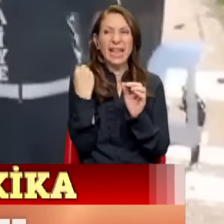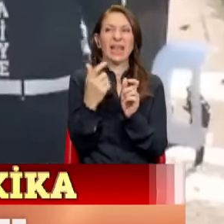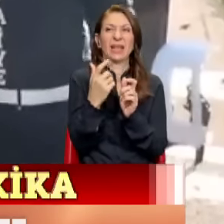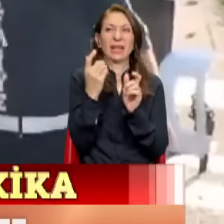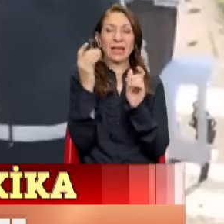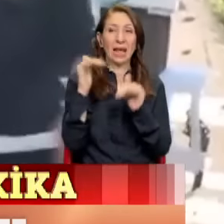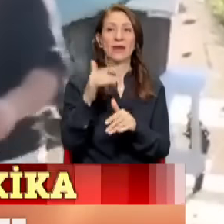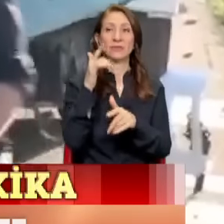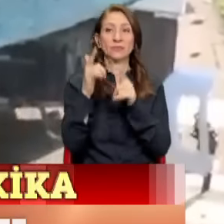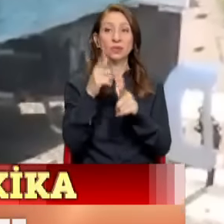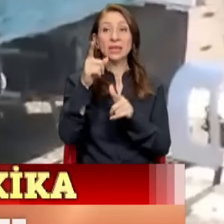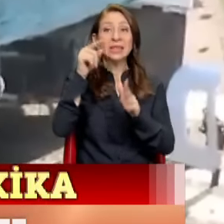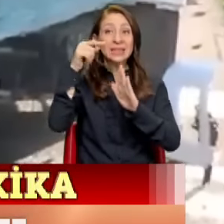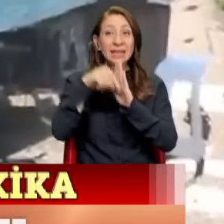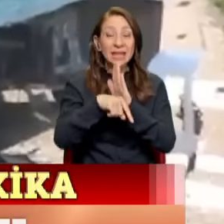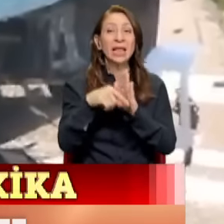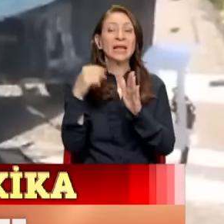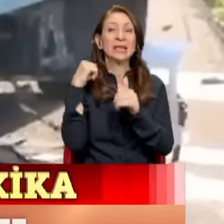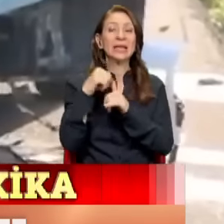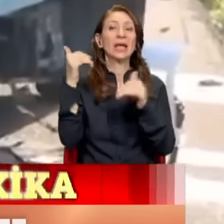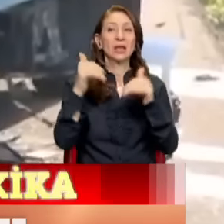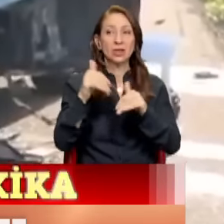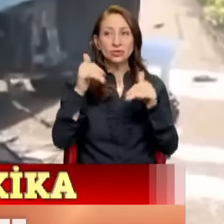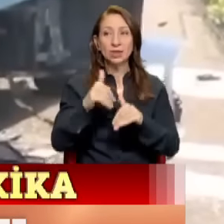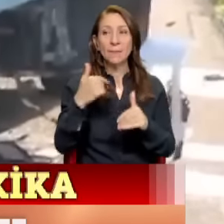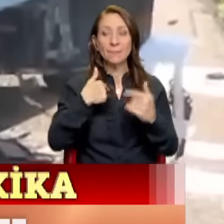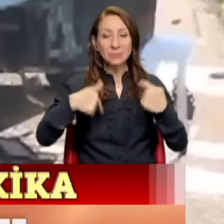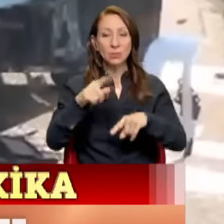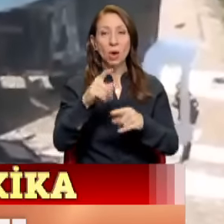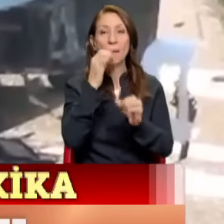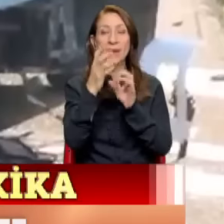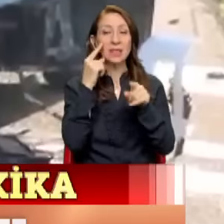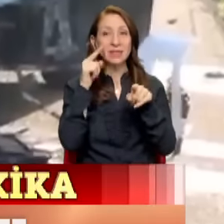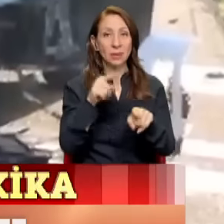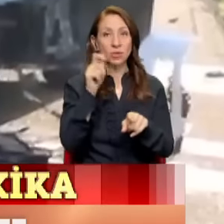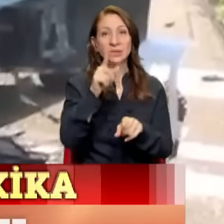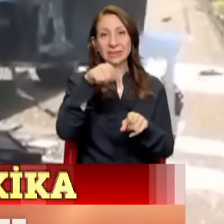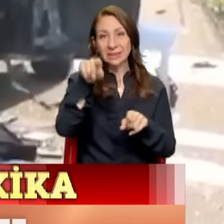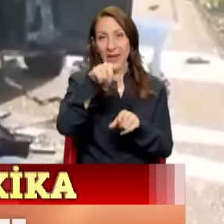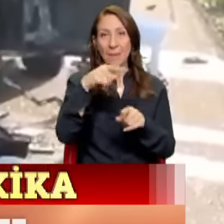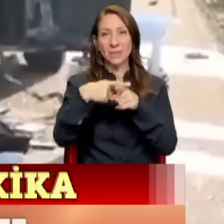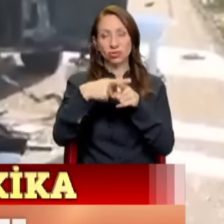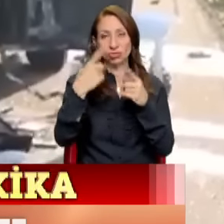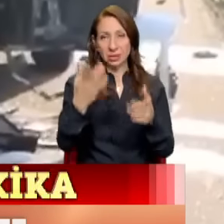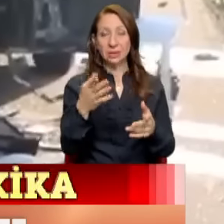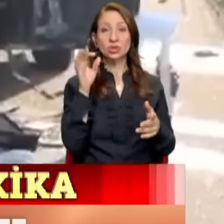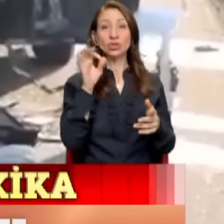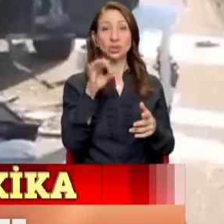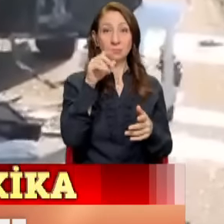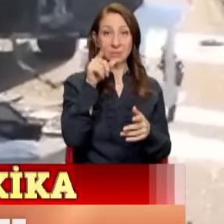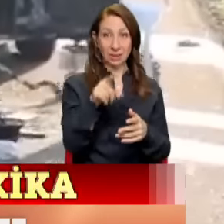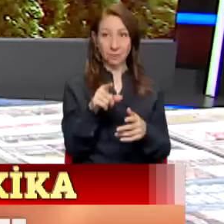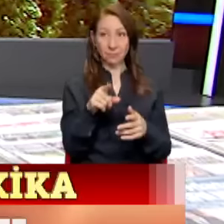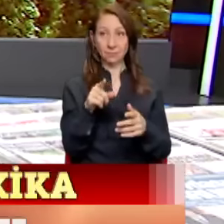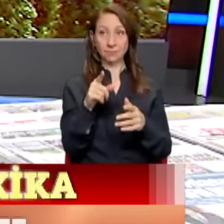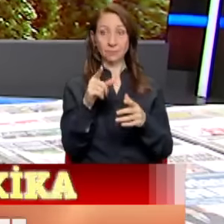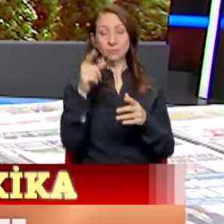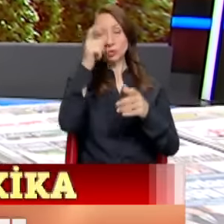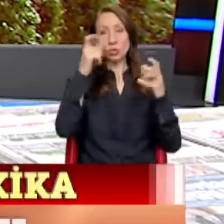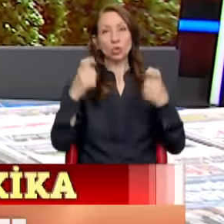görüntüler detayları yine geldikçe Biz de bu haberi takip ediyoruz sizlerle de paylaşacağız şimdi